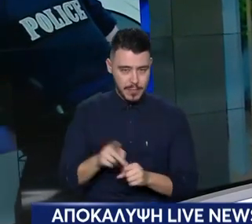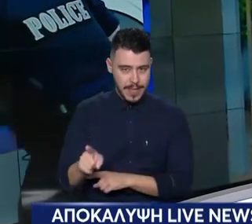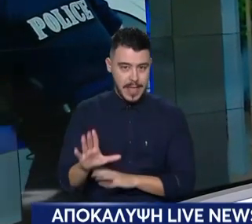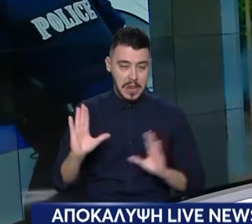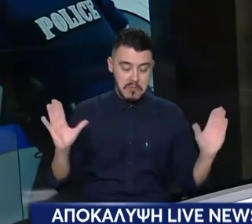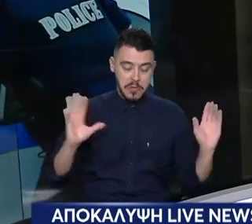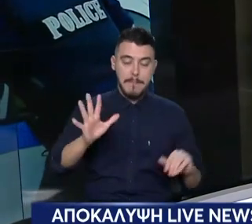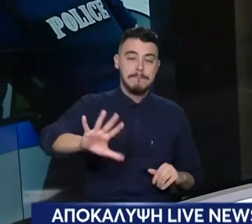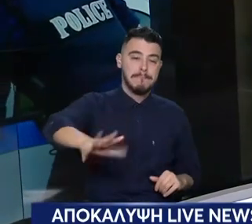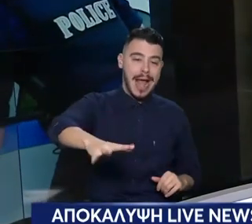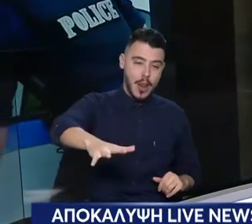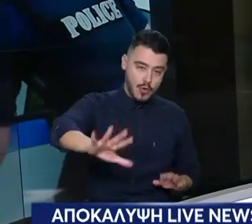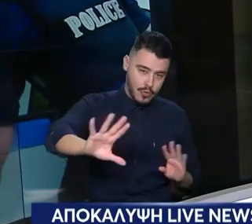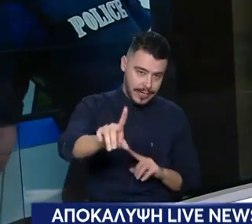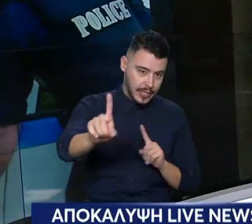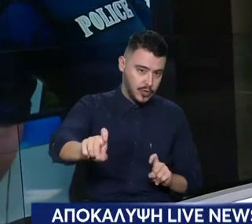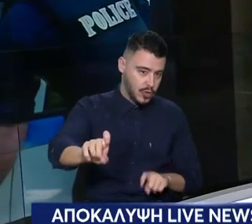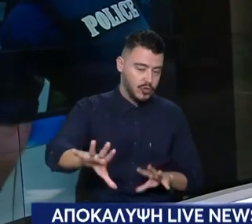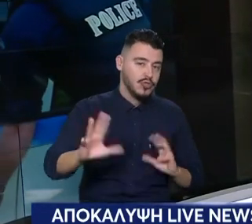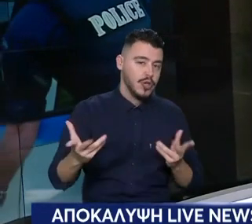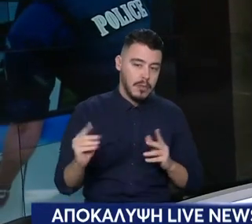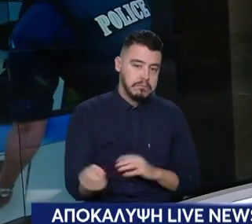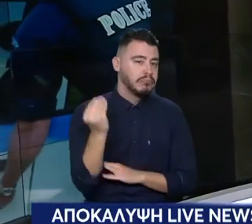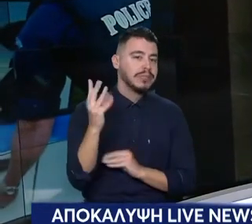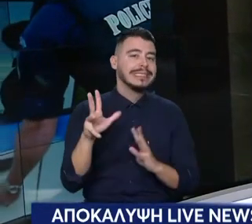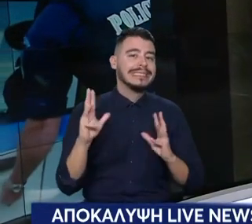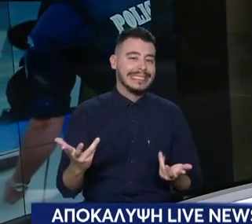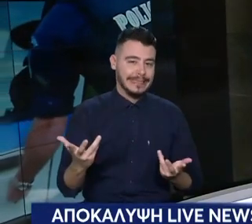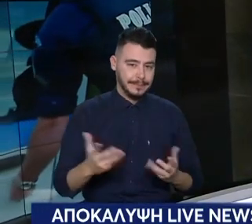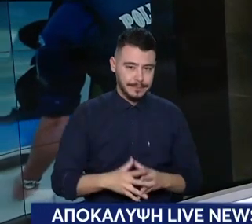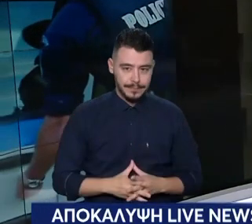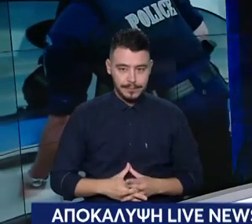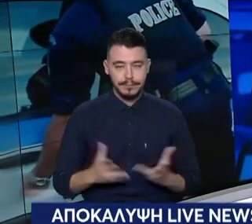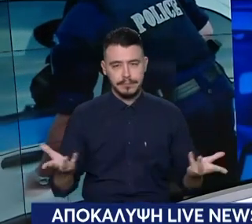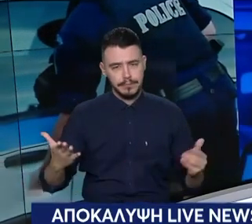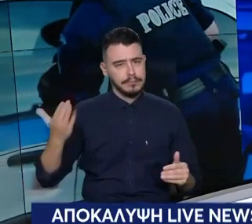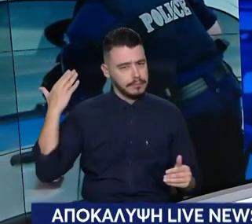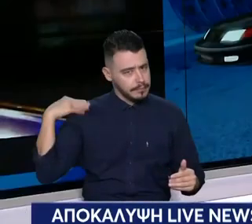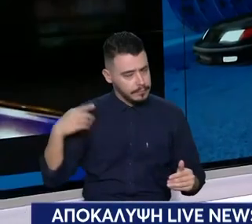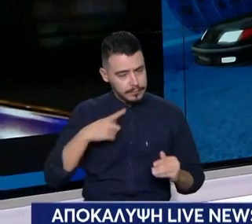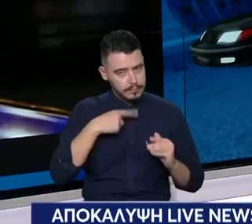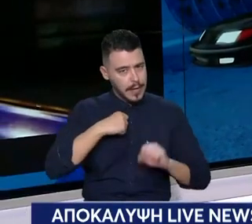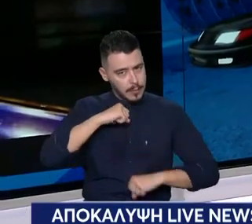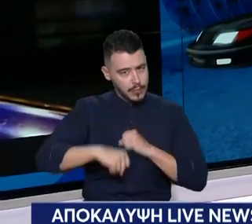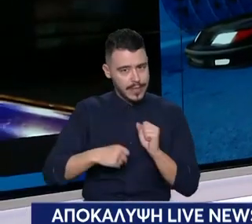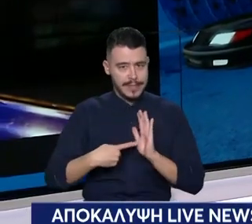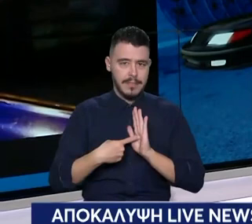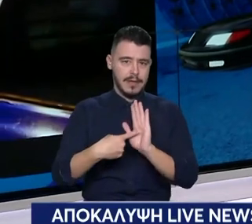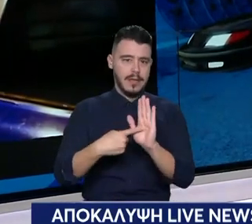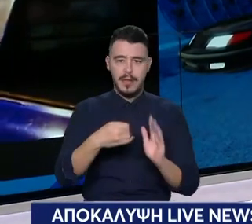πιθανή εξήγηση για το τι μπορεί να έγινε είναι κάτι που προσπαθήσαμε να αποτυπώσουμε.